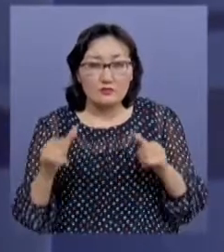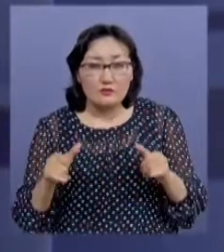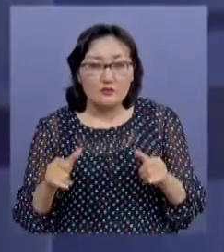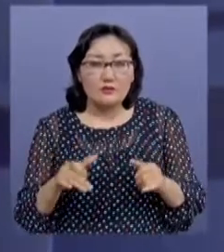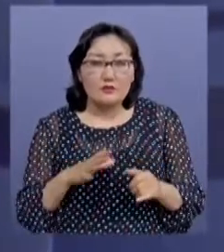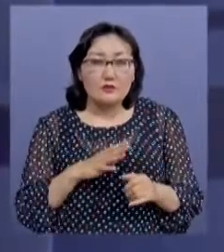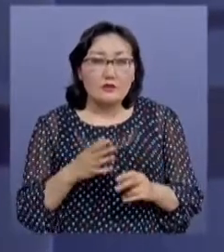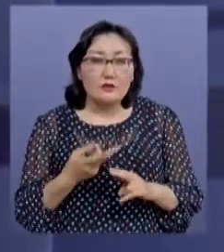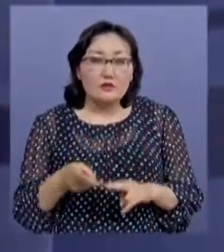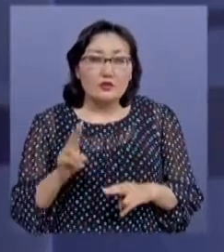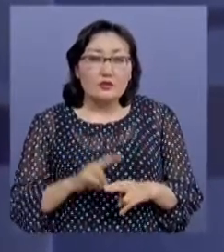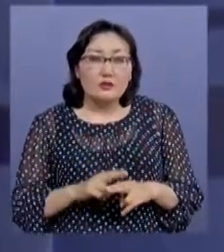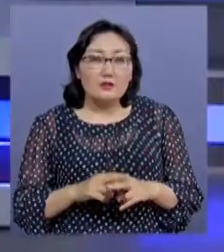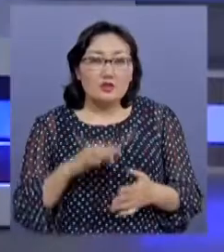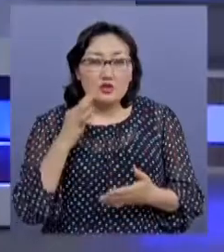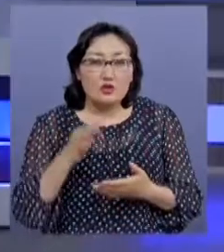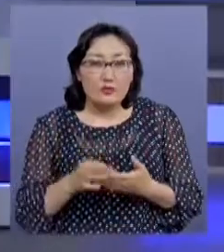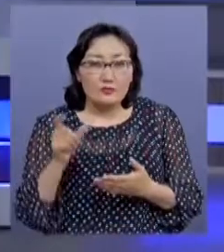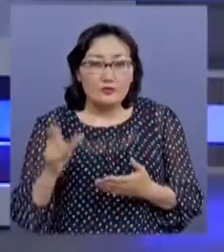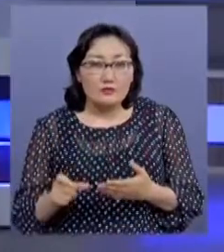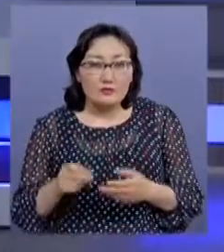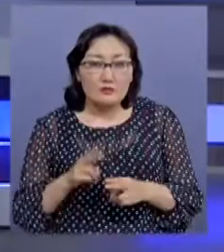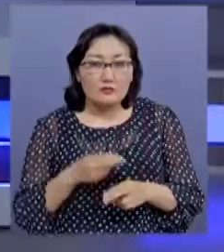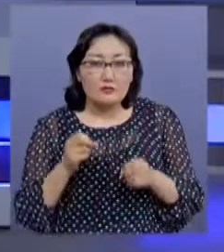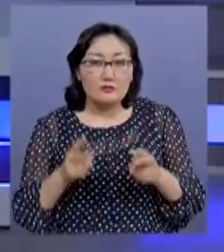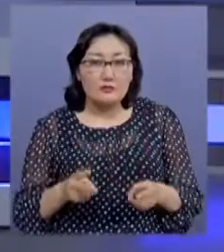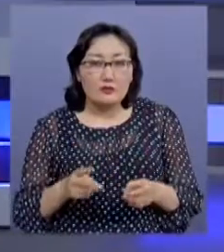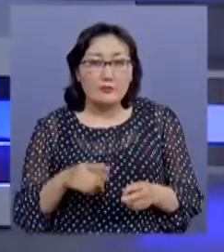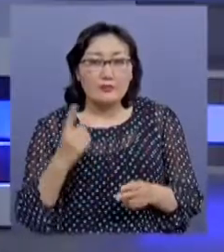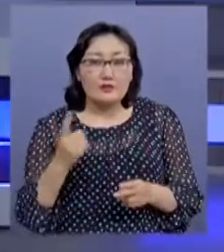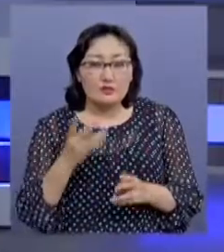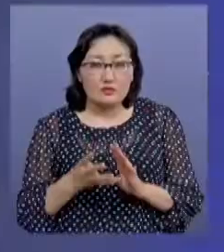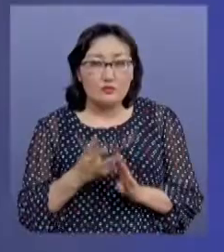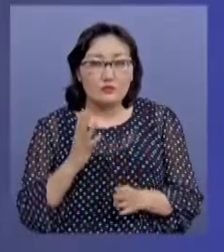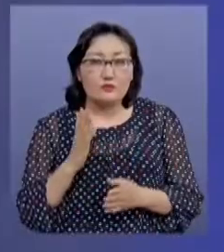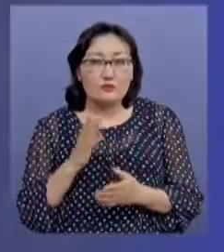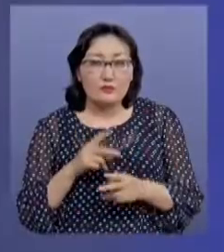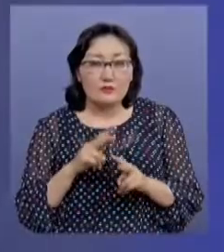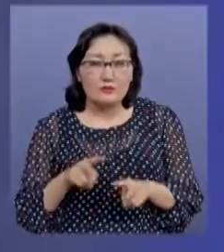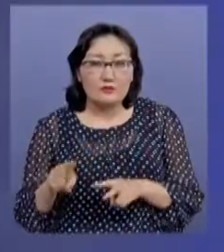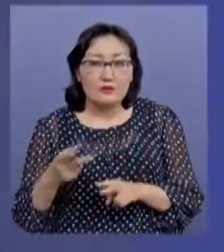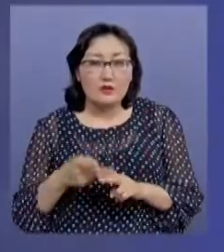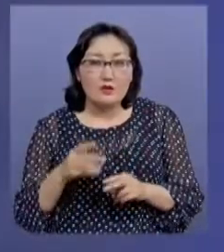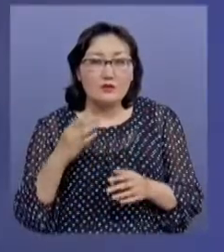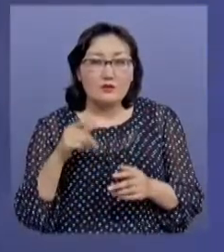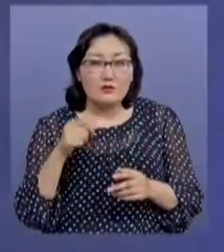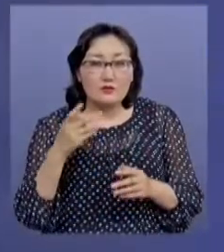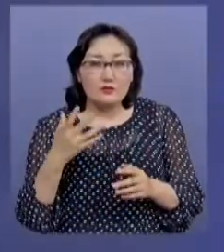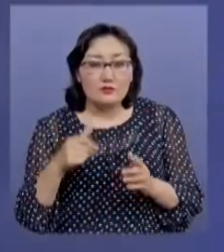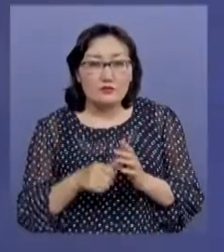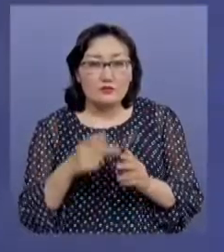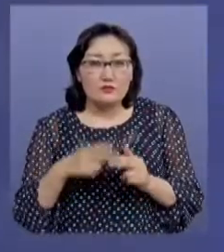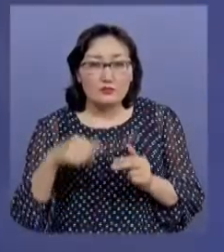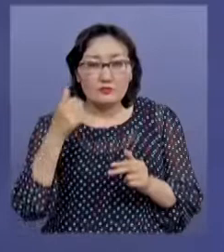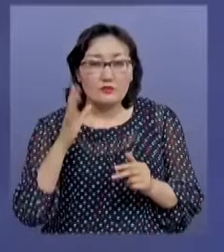сиремей тұр, сондықтан жауаптылар қауіпсіздік мәселесін бірінші орынға қойып отыр. Жарты жылдың ішінде еліміздің